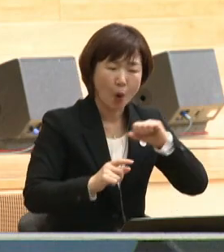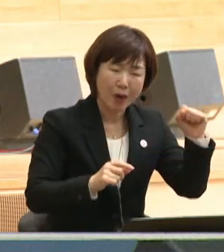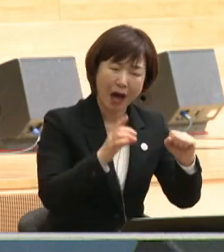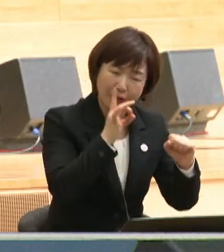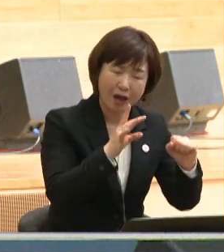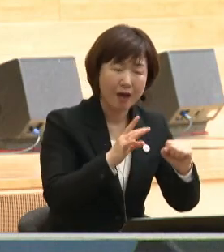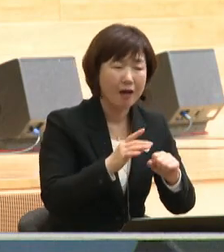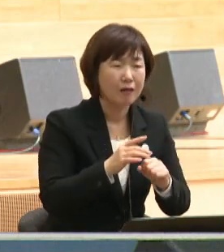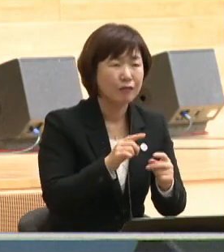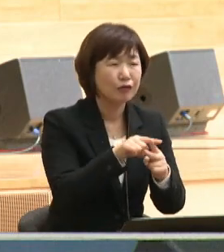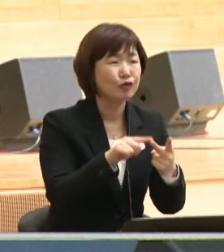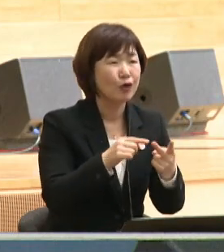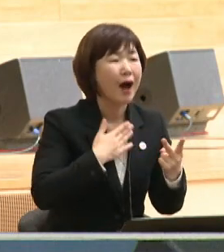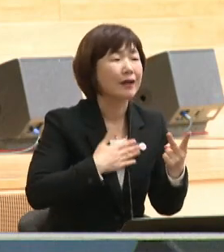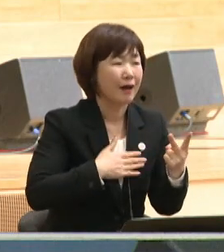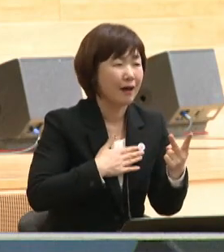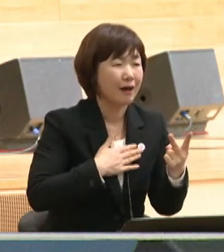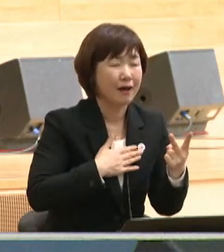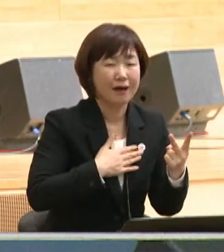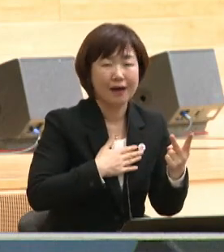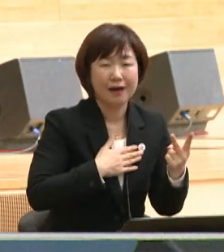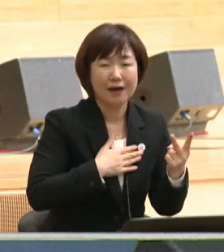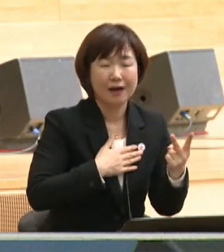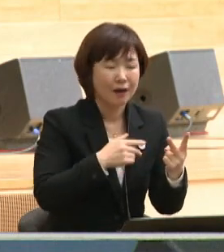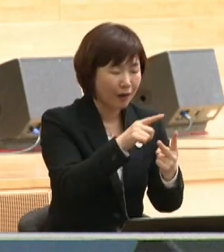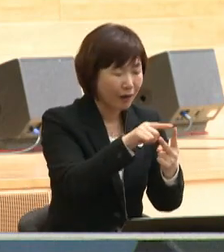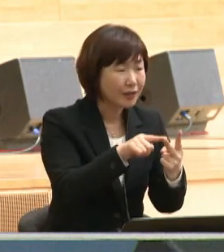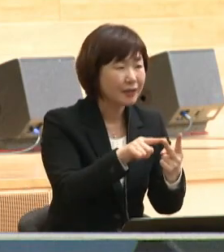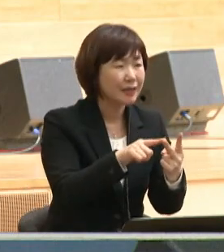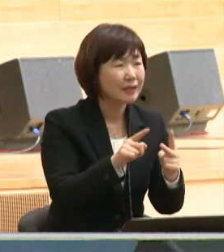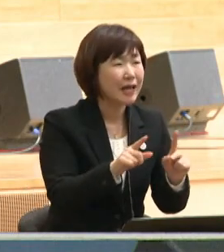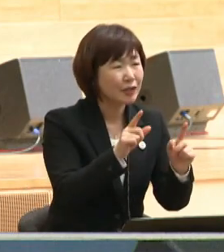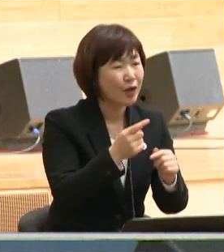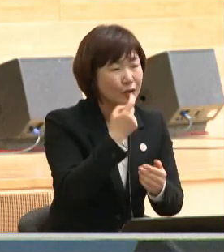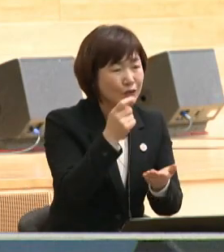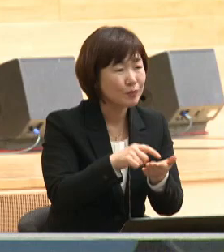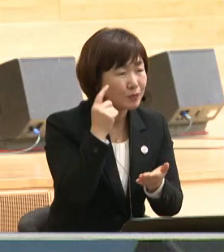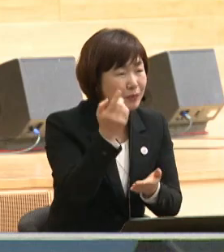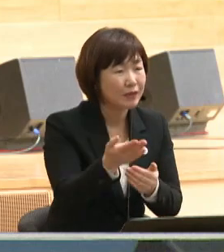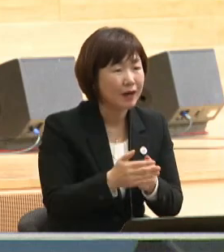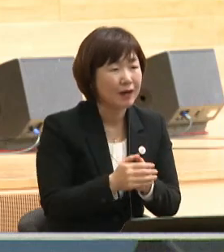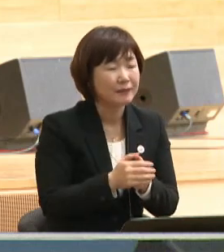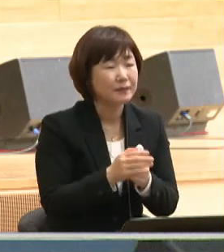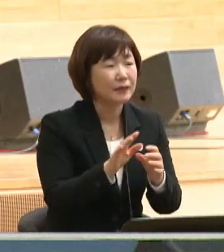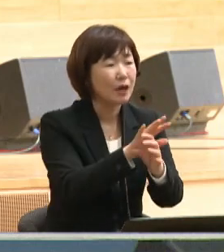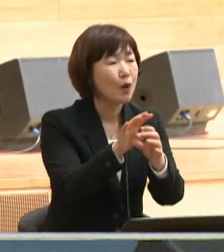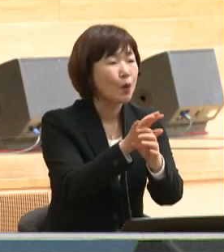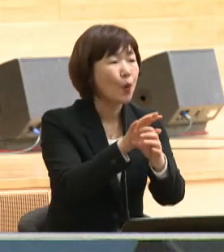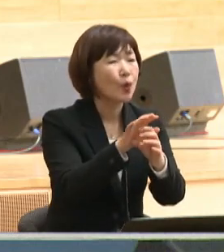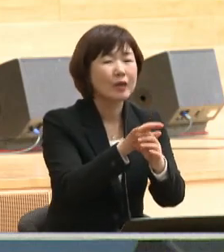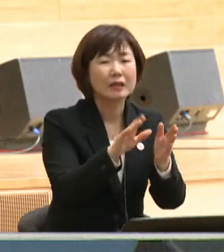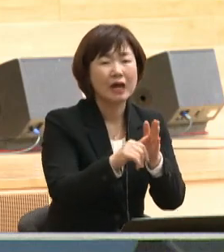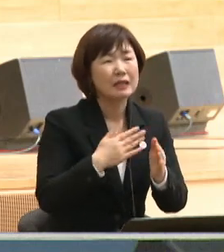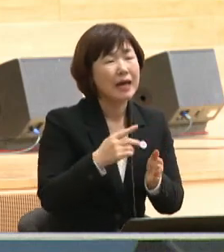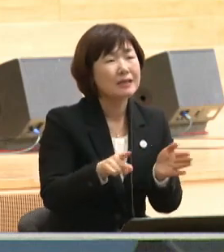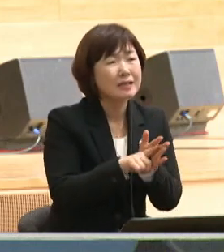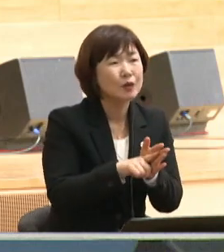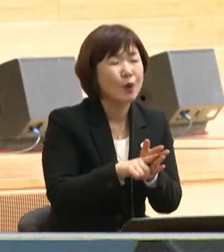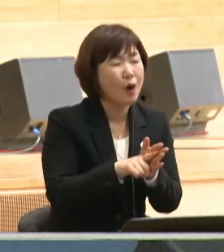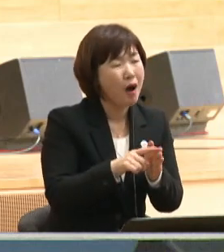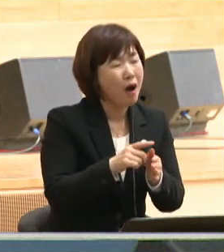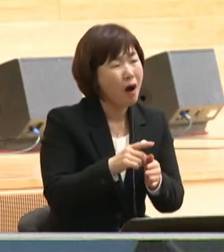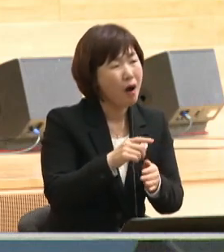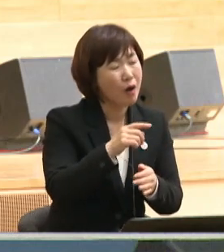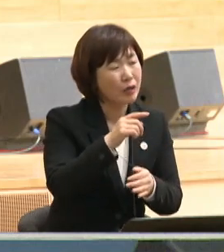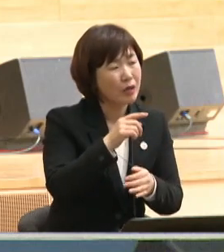것도 알겠습니다 그렇죠 근데 여러분 그렇게 산다는 거 쉬울까요 코로나 이후에 자기 신앙도 겨우겨우